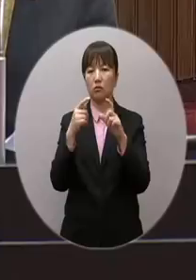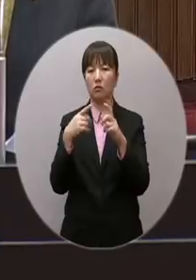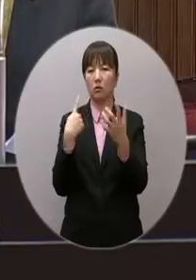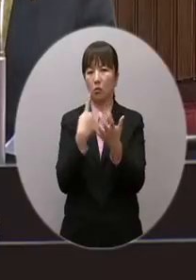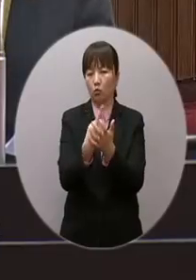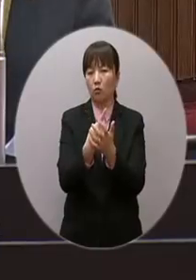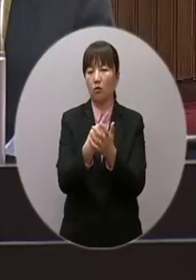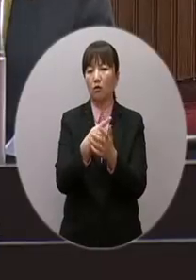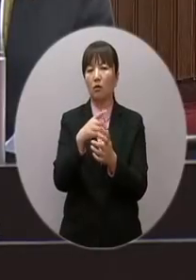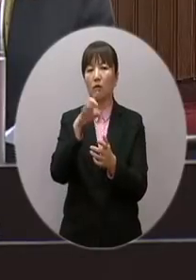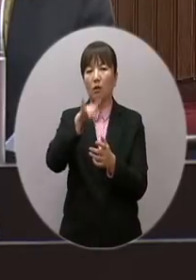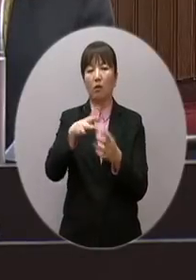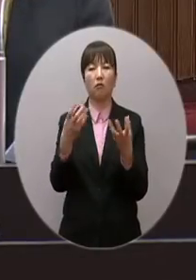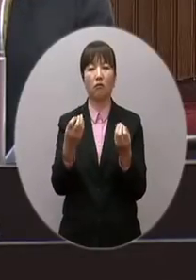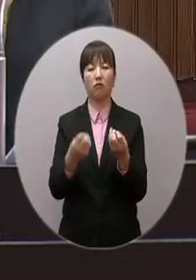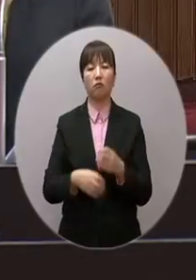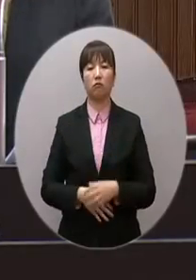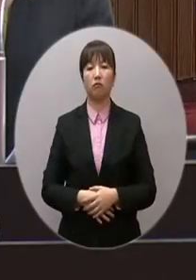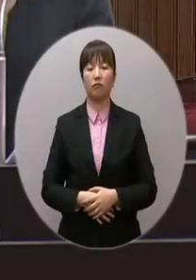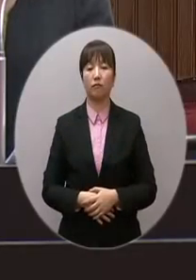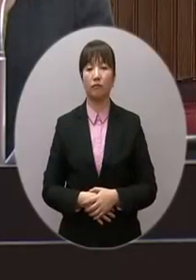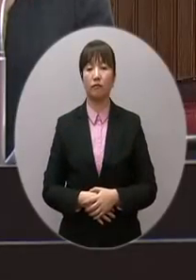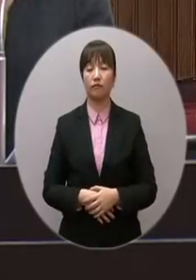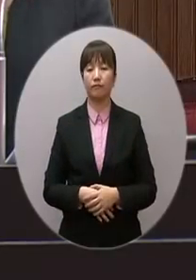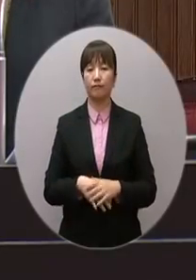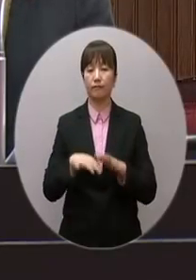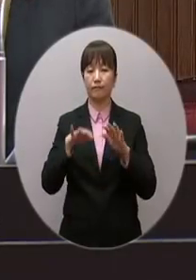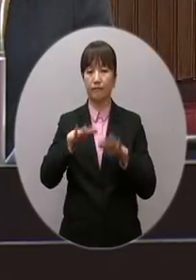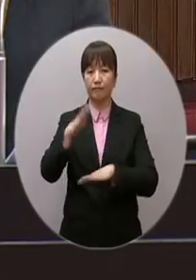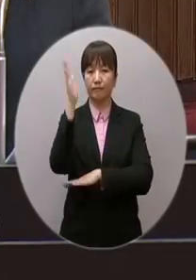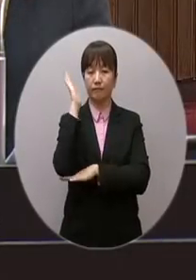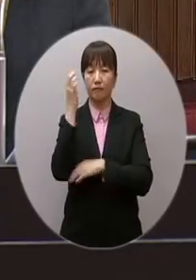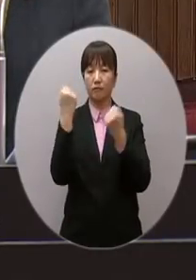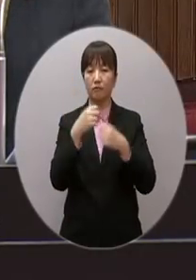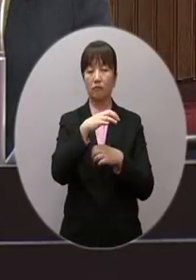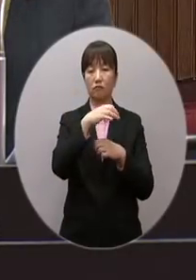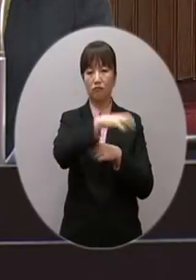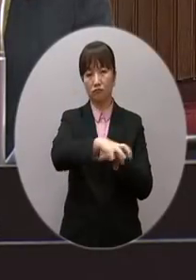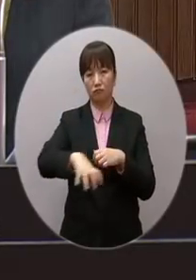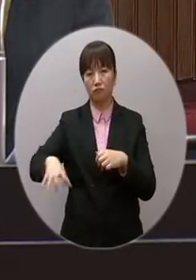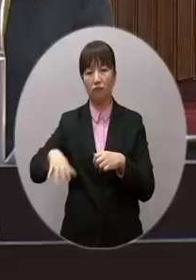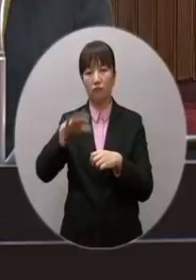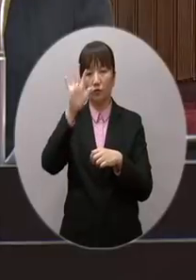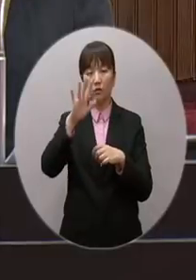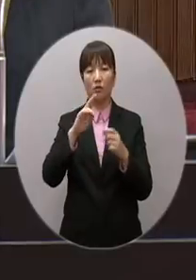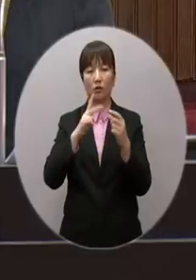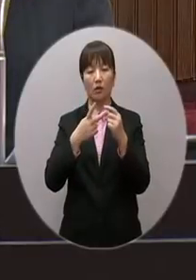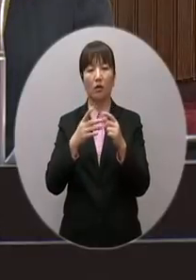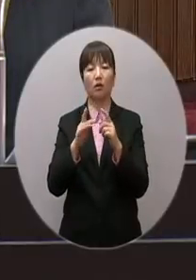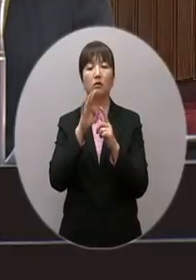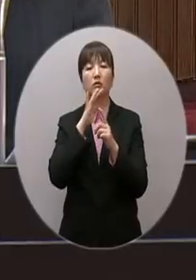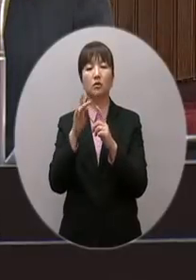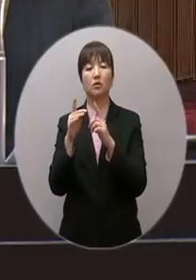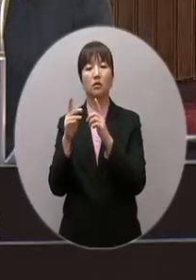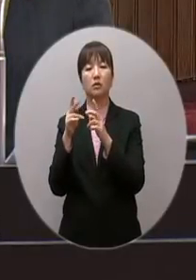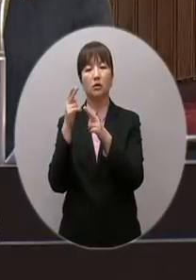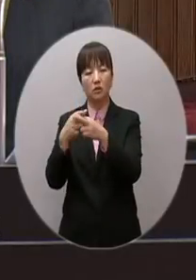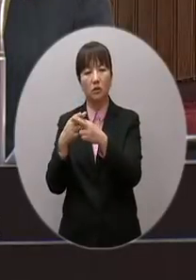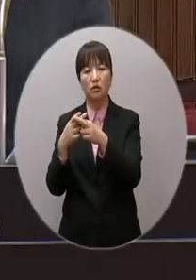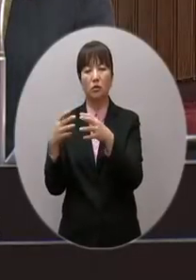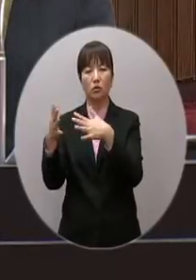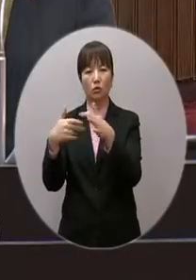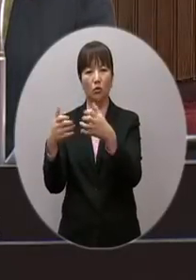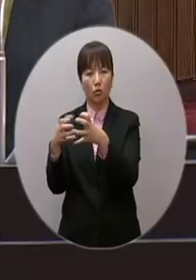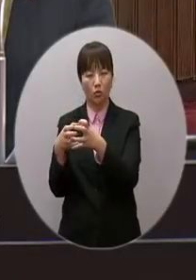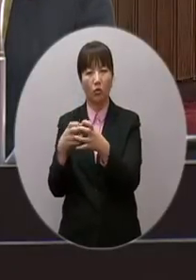一个戒毒成瘾的单位。好，那我们其实去看政府在各个地方，我们都有跟宗教团体、社福团体合办